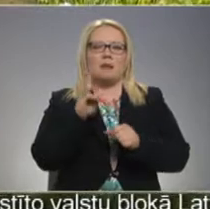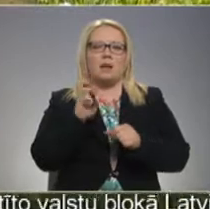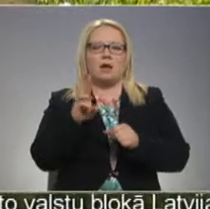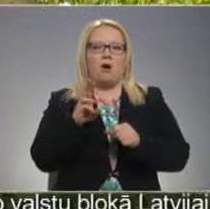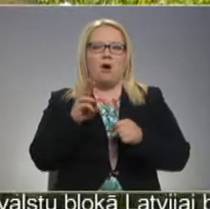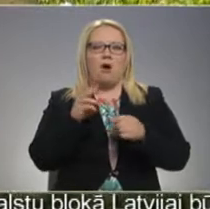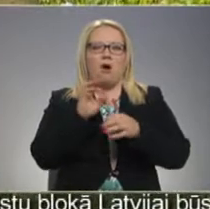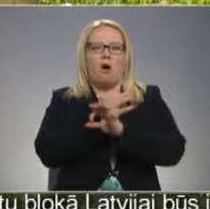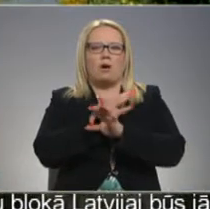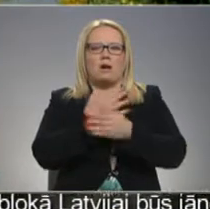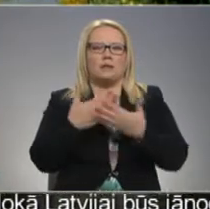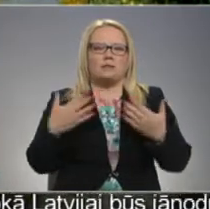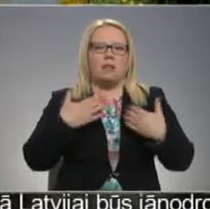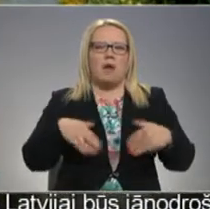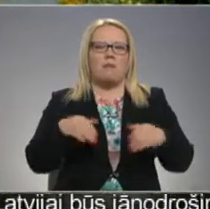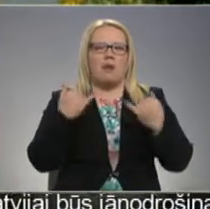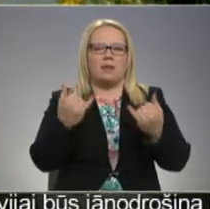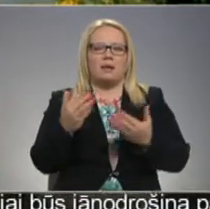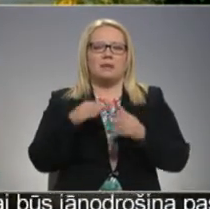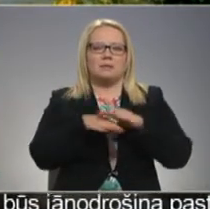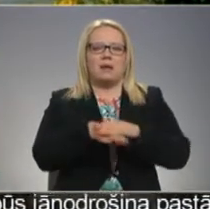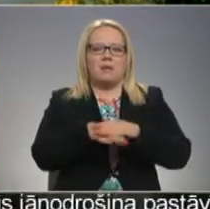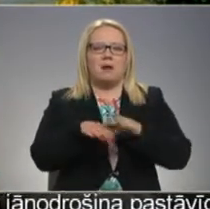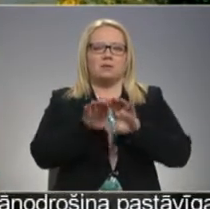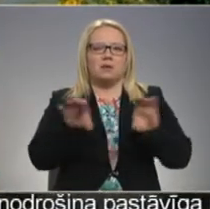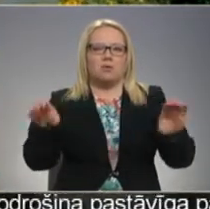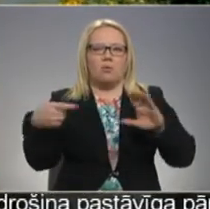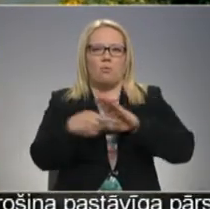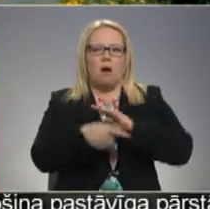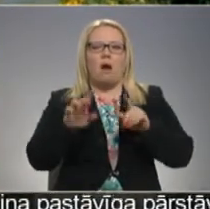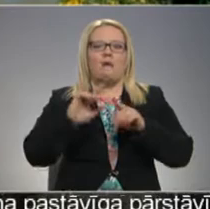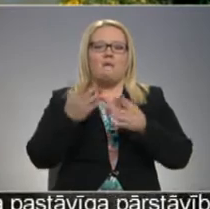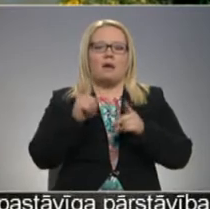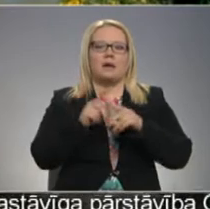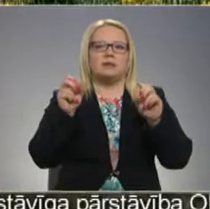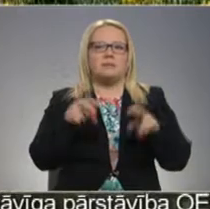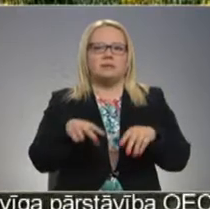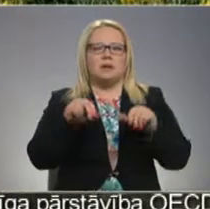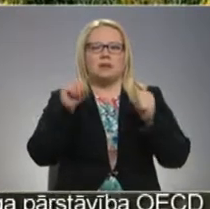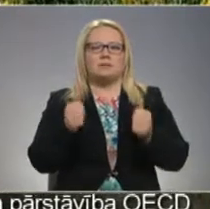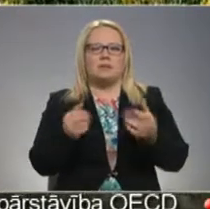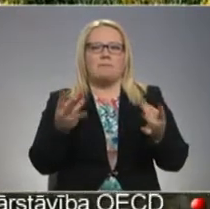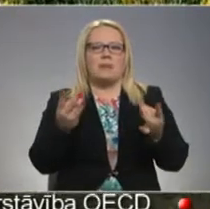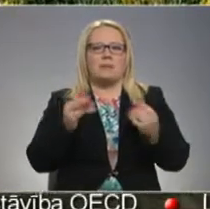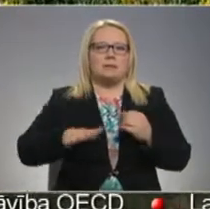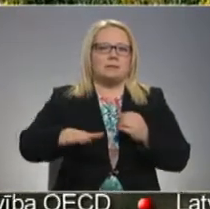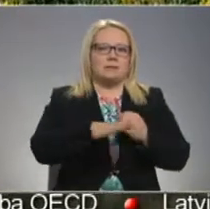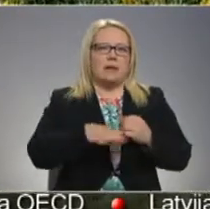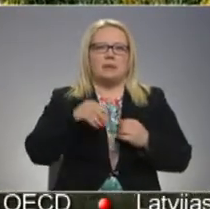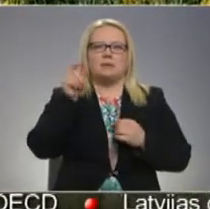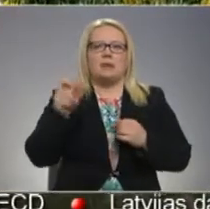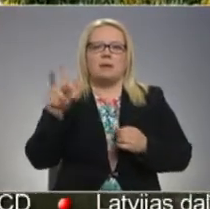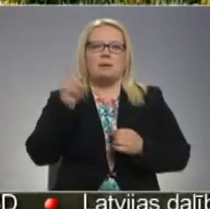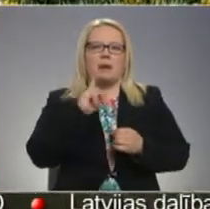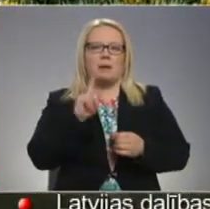labvēlīgi vidi saglabāsies arī meliorācijas sistēmā ar kontrolētu drenāžu vai speciāli izveidotu mitras zemi. Zemnieki gan pagaidām